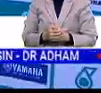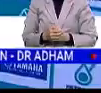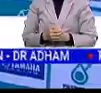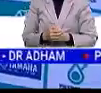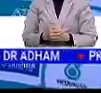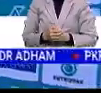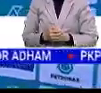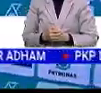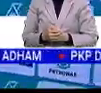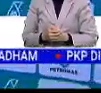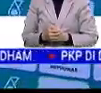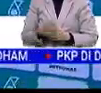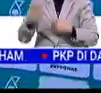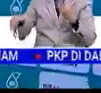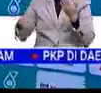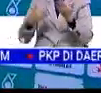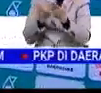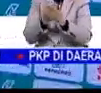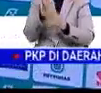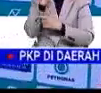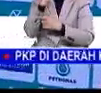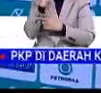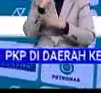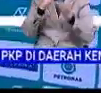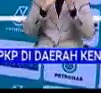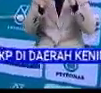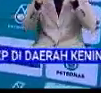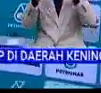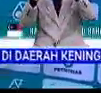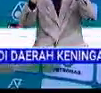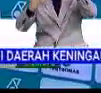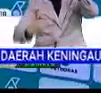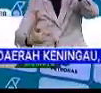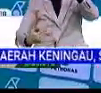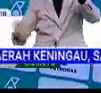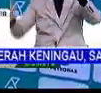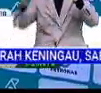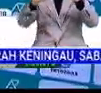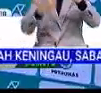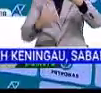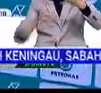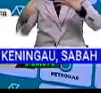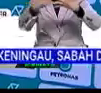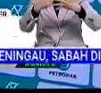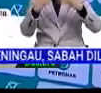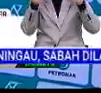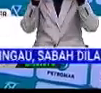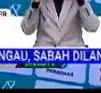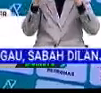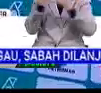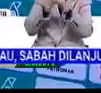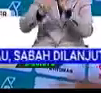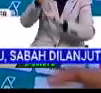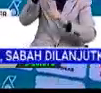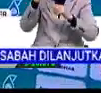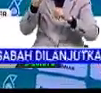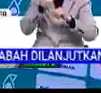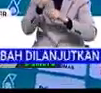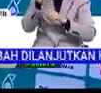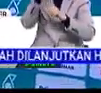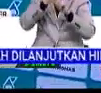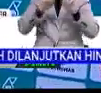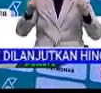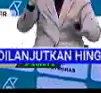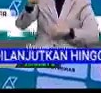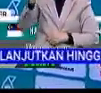Tadi agak fight semuanya daripada satu sampai ke belakang, dan bagi saya, saya pun tak tahu sama ada saya boleh podium atau tak, tapi saya cuba fikir strategi